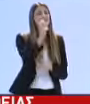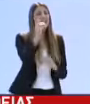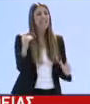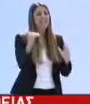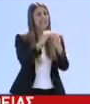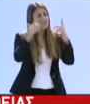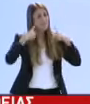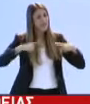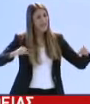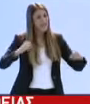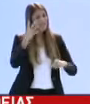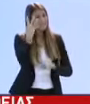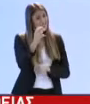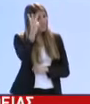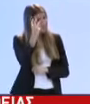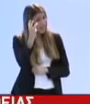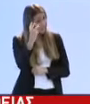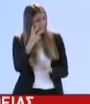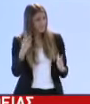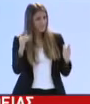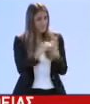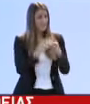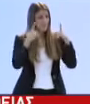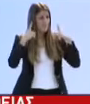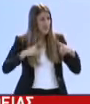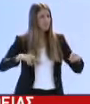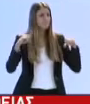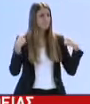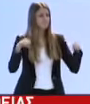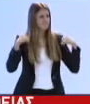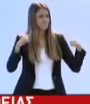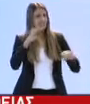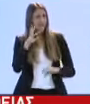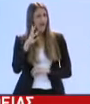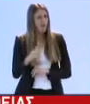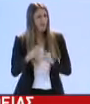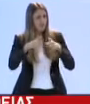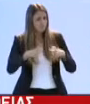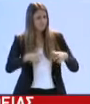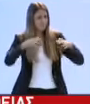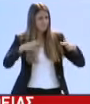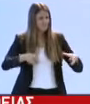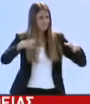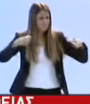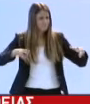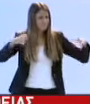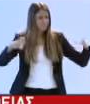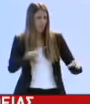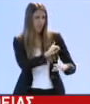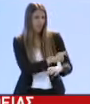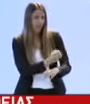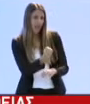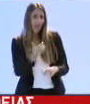430.000 μελών της Νέας Δημοκρατίας που δραστηριοποιούνται. Ένα κίνημα το οποίο καθημερινά μεγαλώνει, γιγαντώνονται. Οι